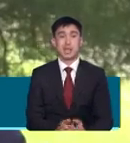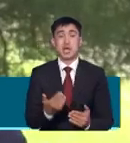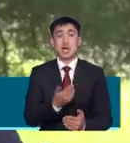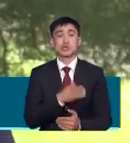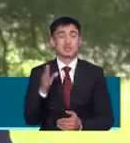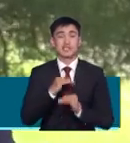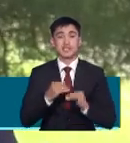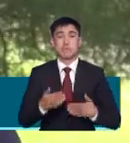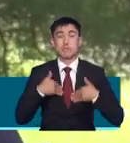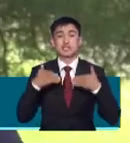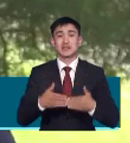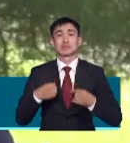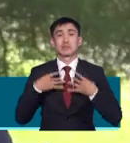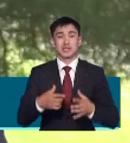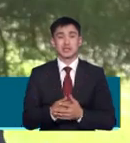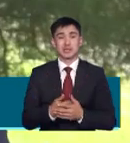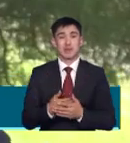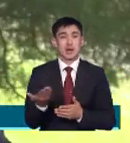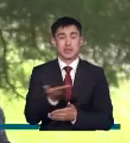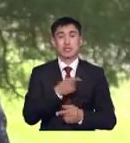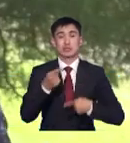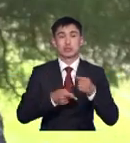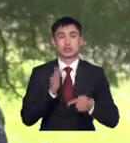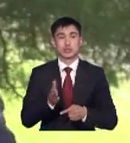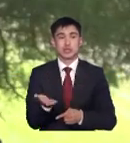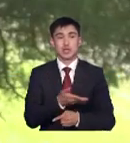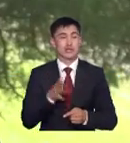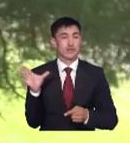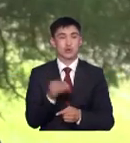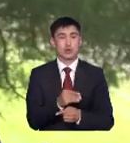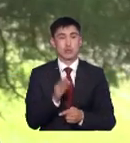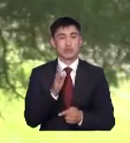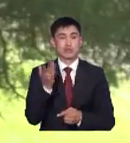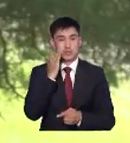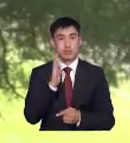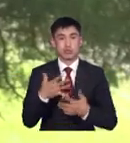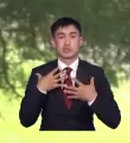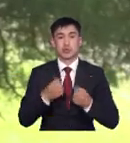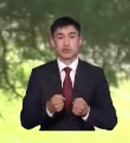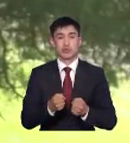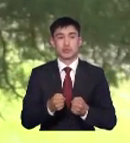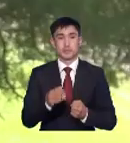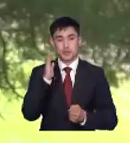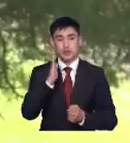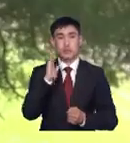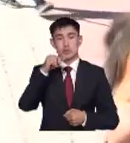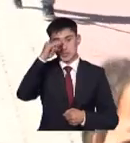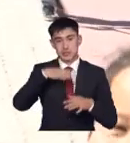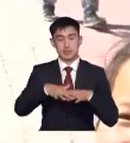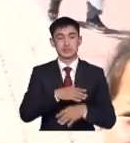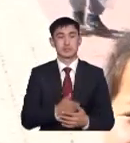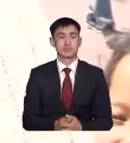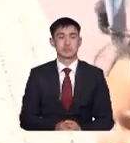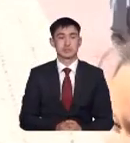Хочу всех детей поздравить с праздником. Они наше будущее, наше все. Пусть всегда будут здоровы. Только вперед, Казахстан!